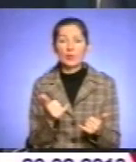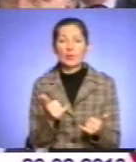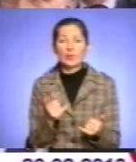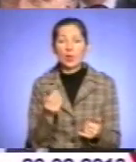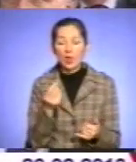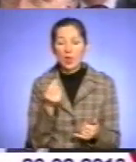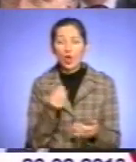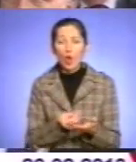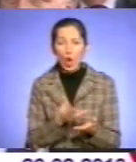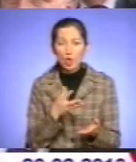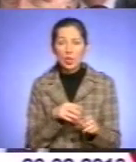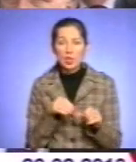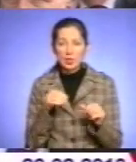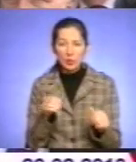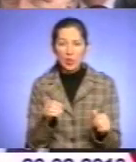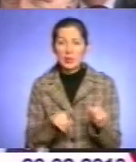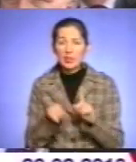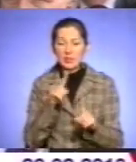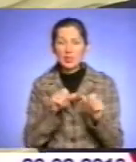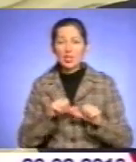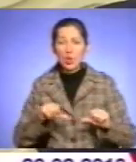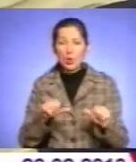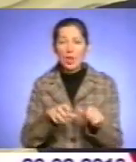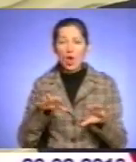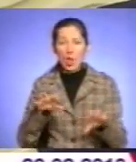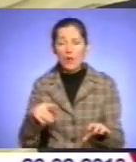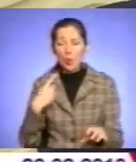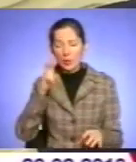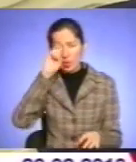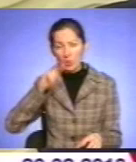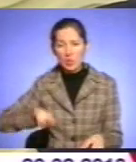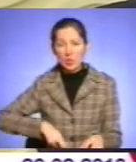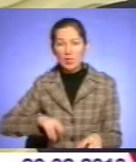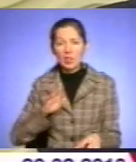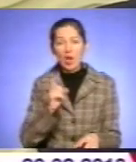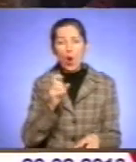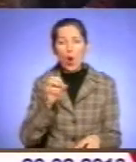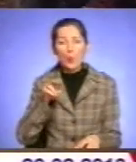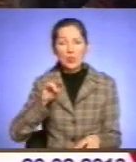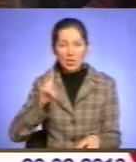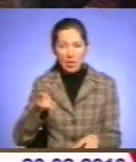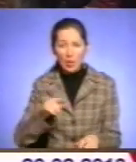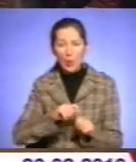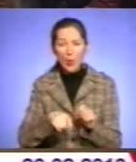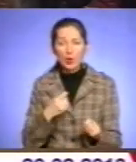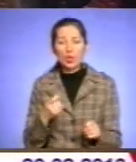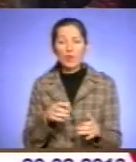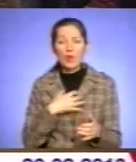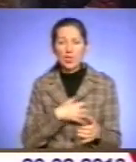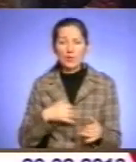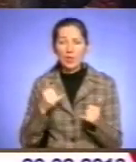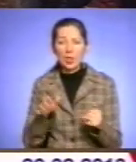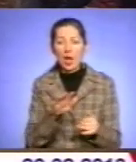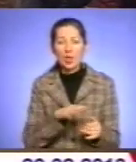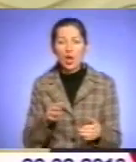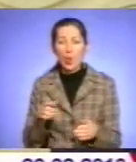денежної оцінки земель. На засіданні колегії голова облдержадміністрації Валентин Хоптян порушив також актуальну для краю проблему